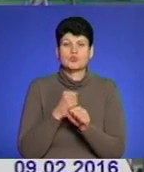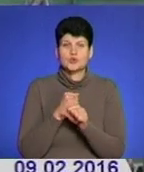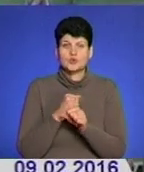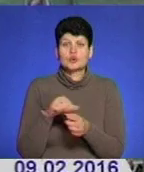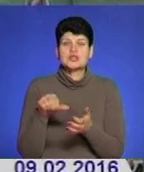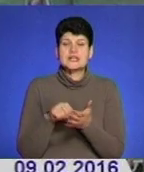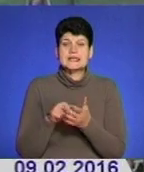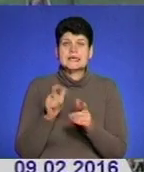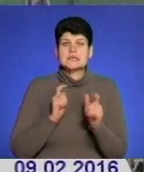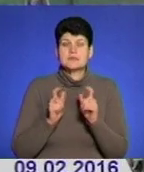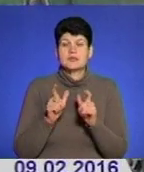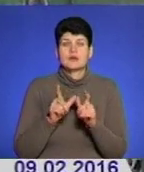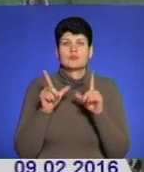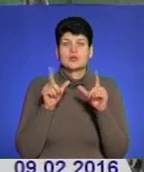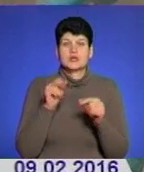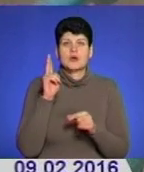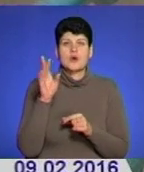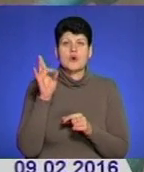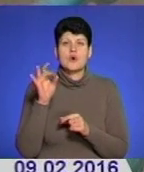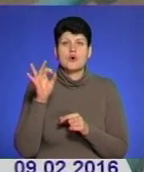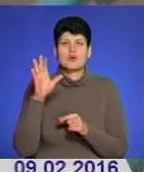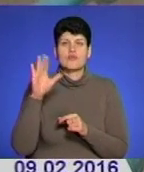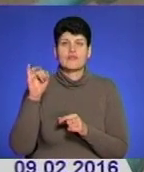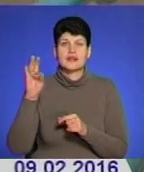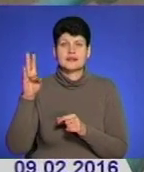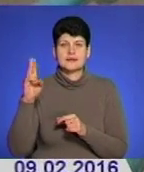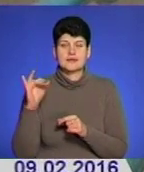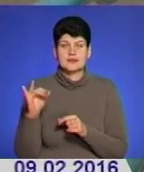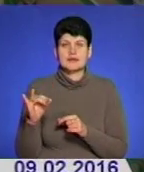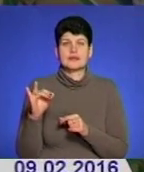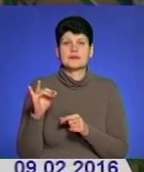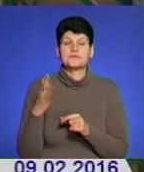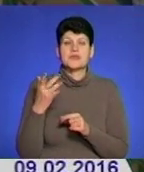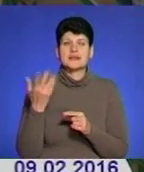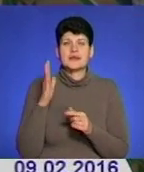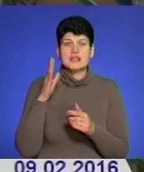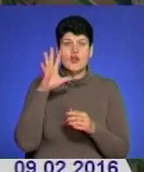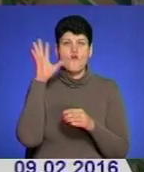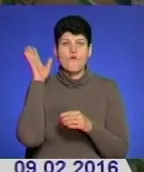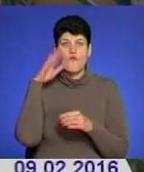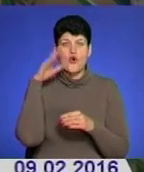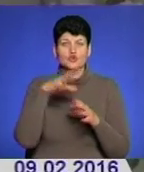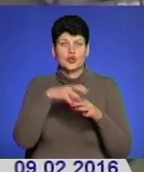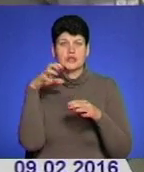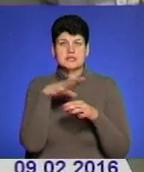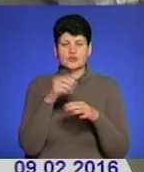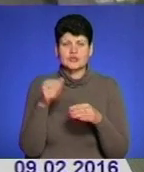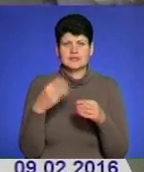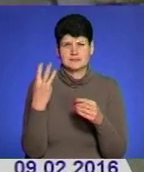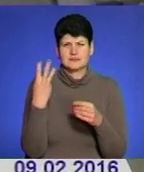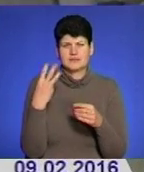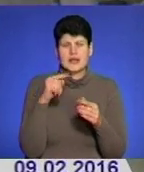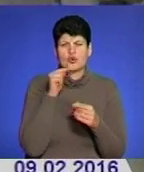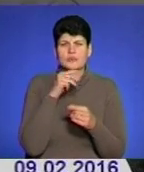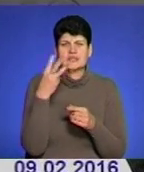Учасники семінару відвідали Кровинківський водозабір, на якому віднедавна встановили нові насоси, що дають змогу економити в середньому 35 тисяч